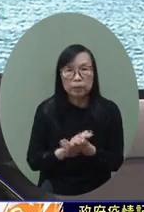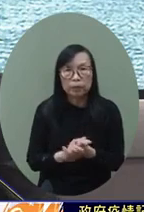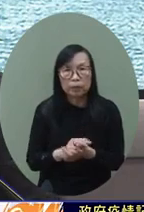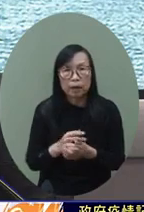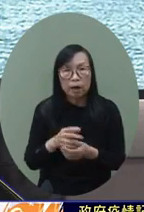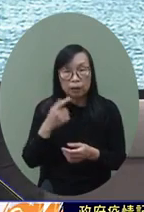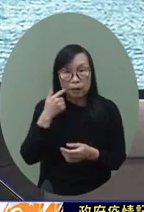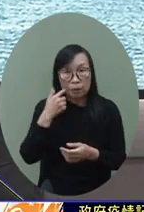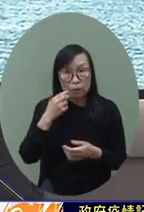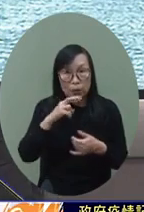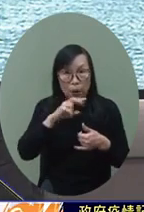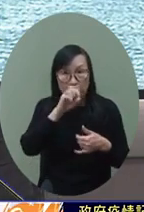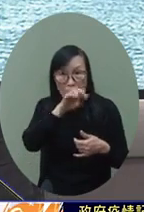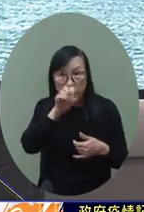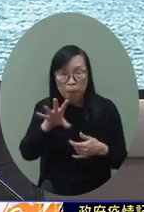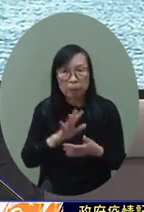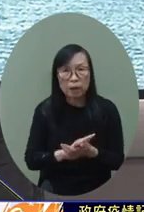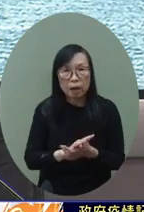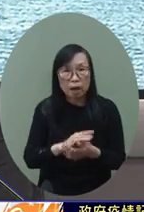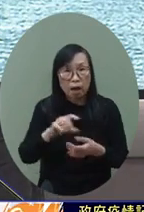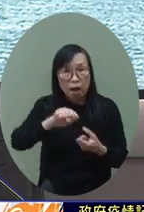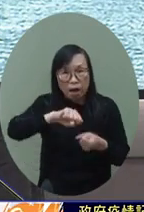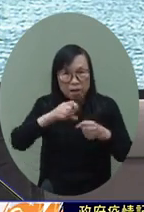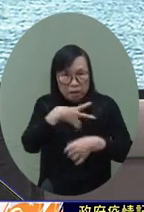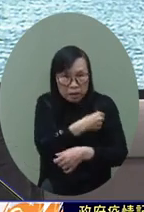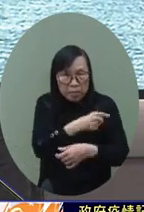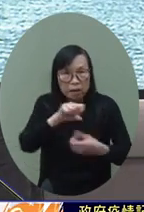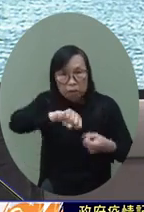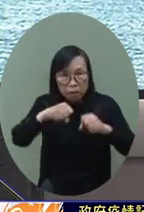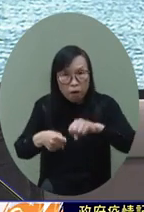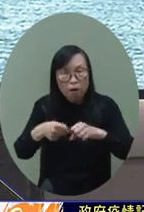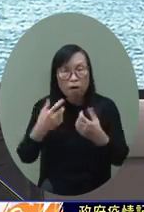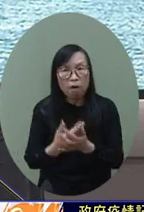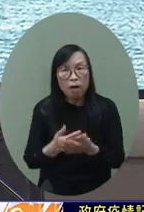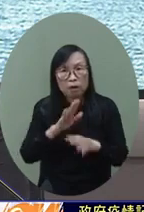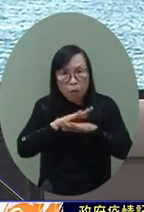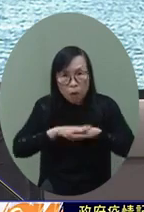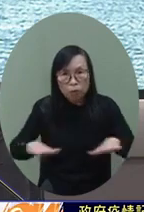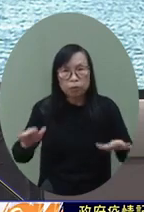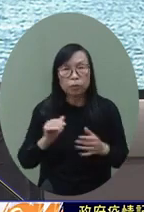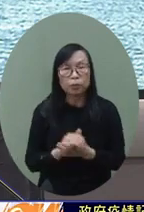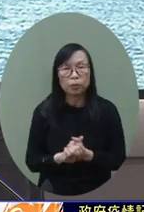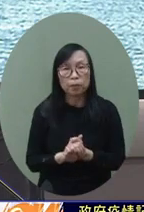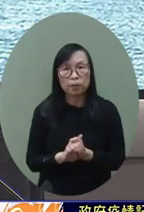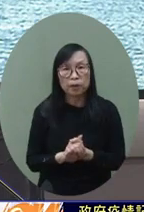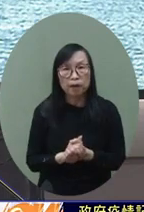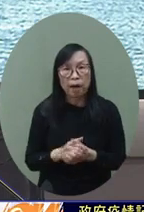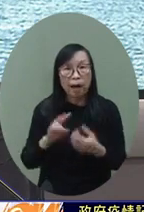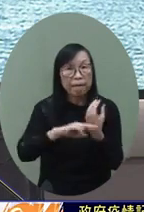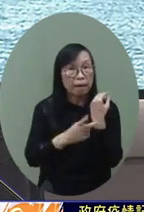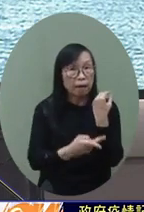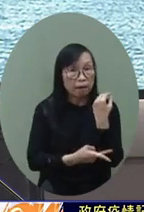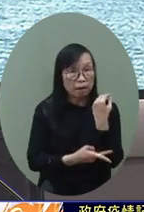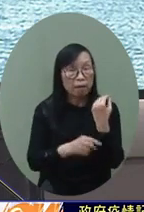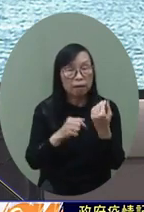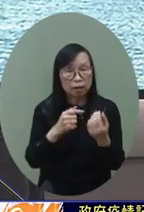強調呢個注射係要科學化啦，有科學為本同埋安全，所以咧喺法例上邊同